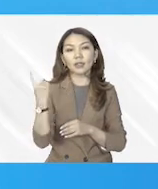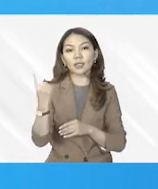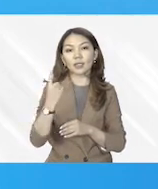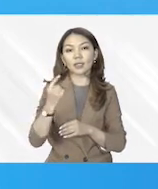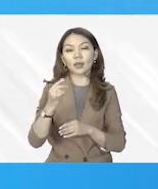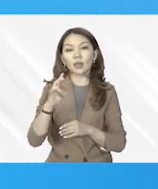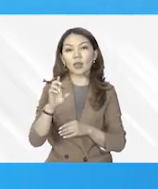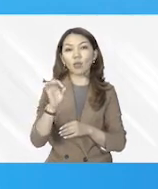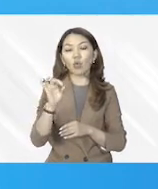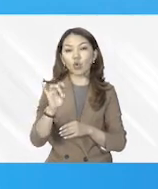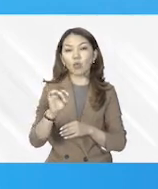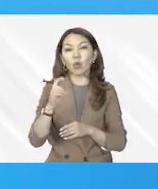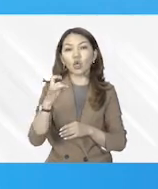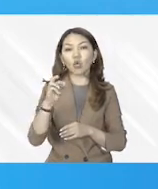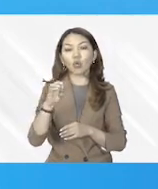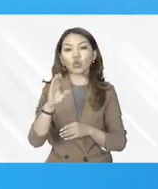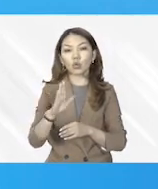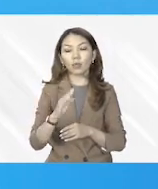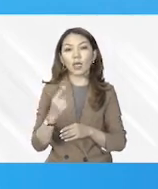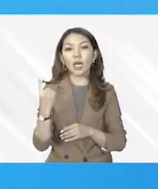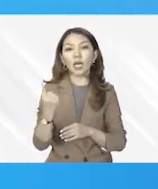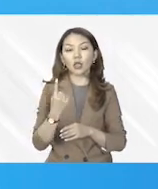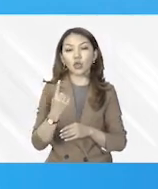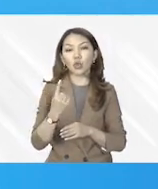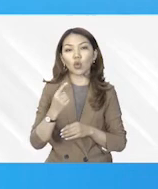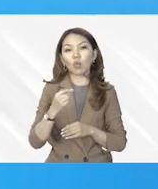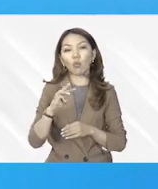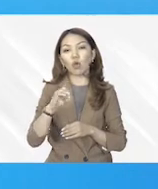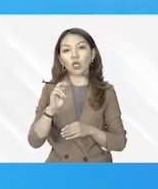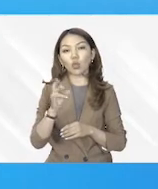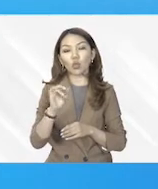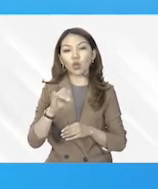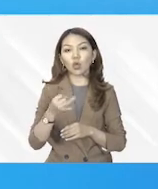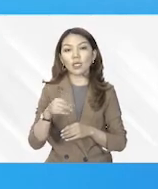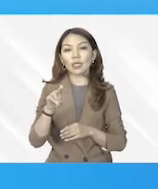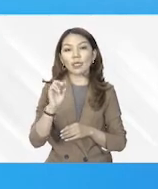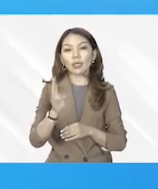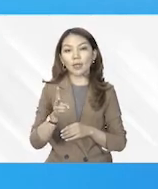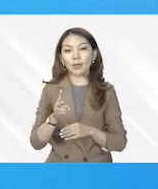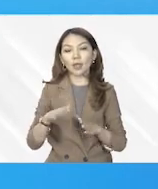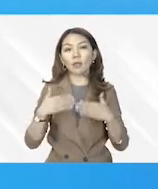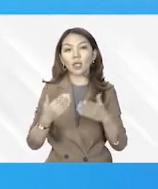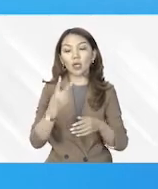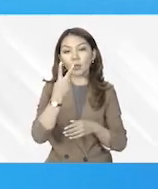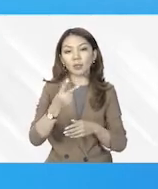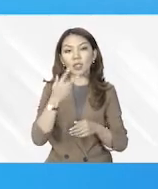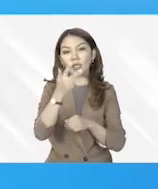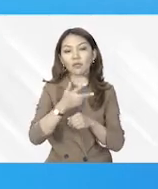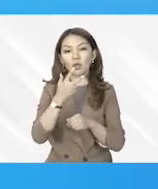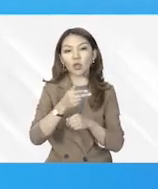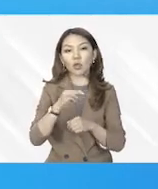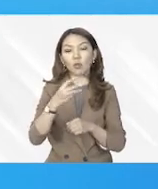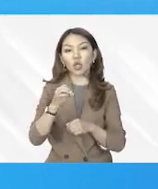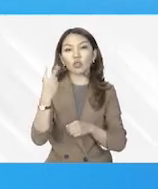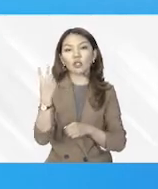набором хромосом и одной молекулы ДНК в каждой. Предлагаю посмотреть небольшой видеофрагмент про